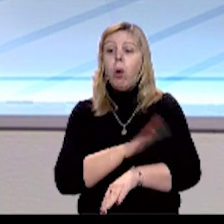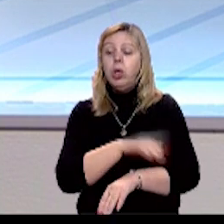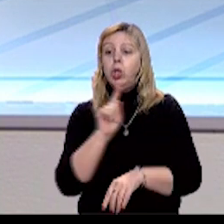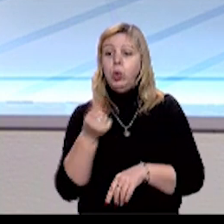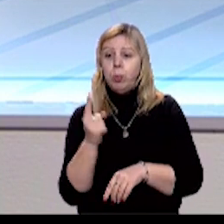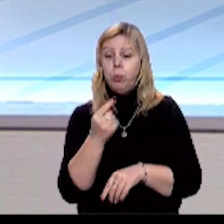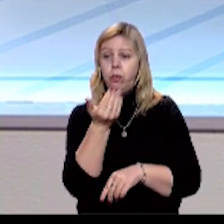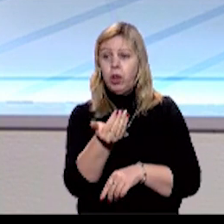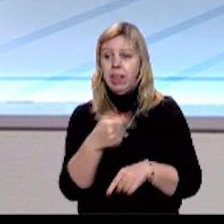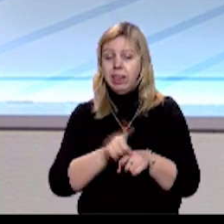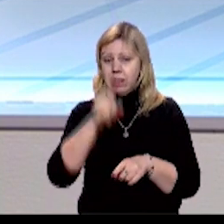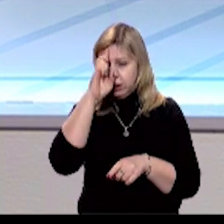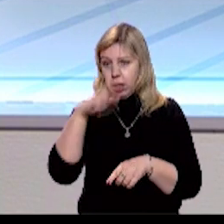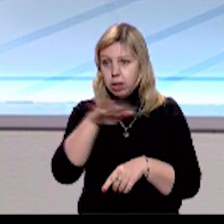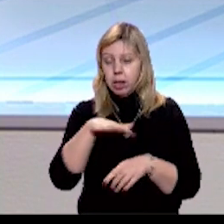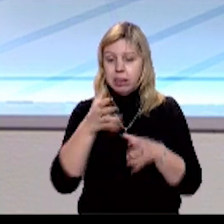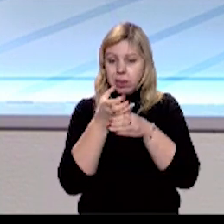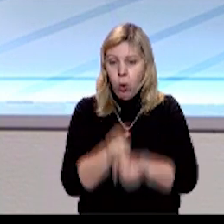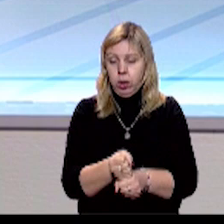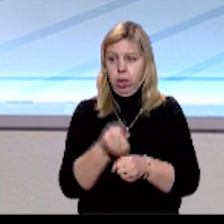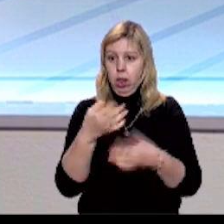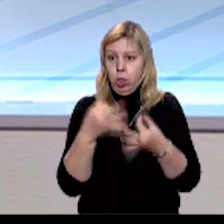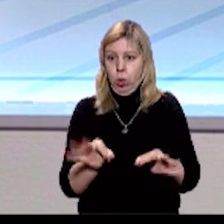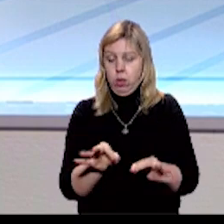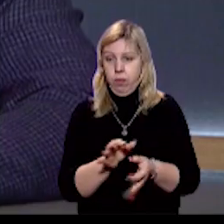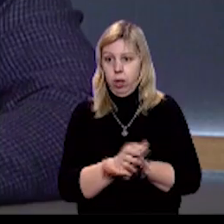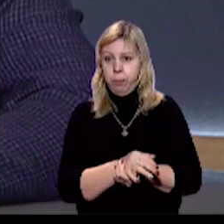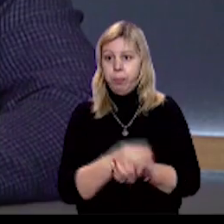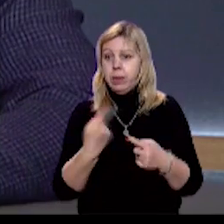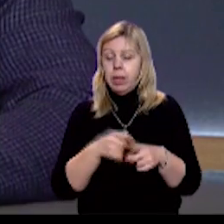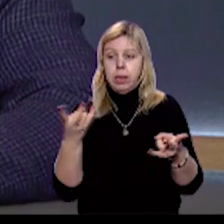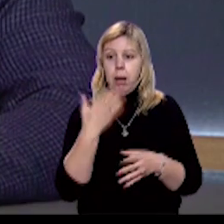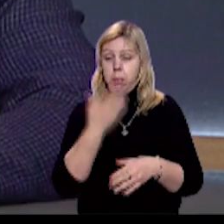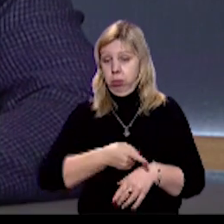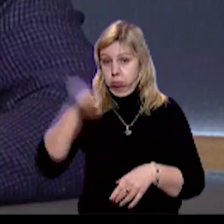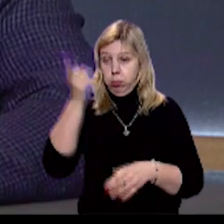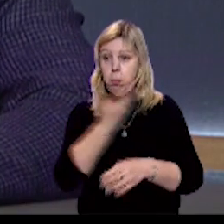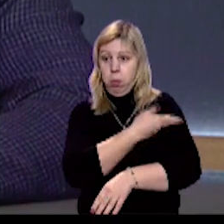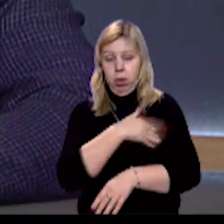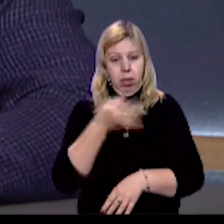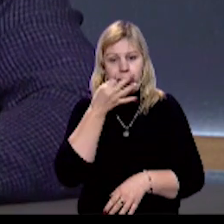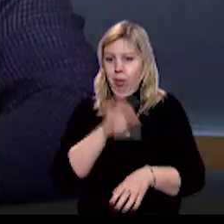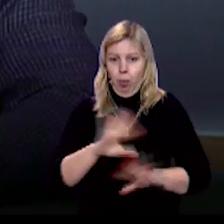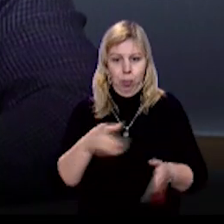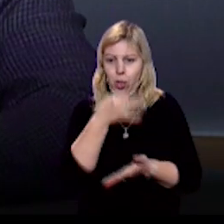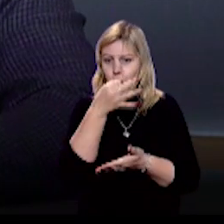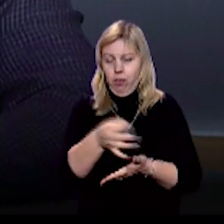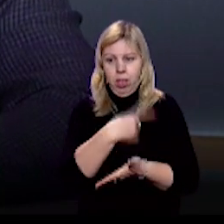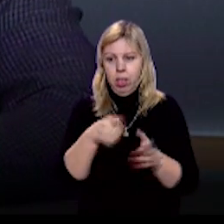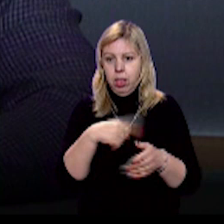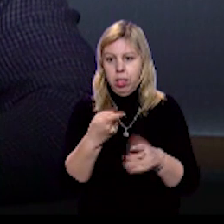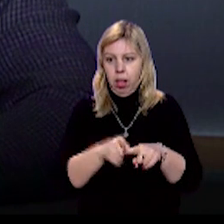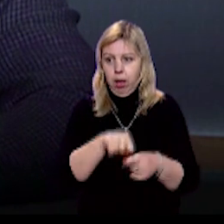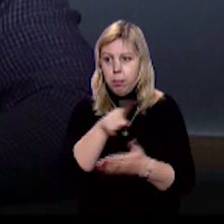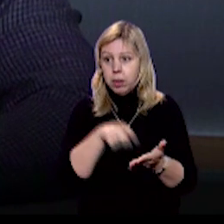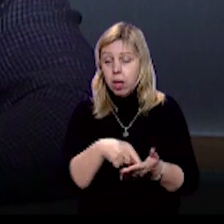чому вона, ця країна за рік скоротила кількість дозволів? Ну, це треба питати поляків, я не компетентний відповідати на такі питання,